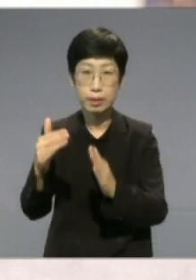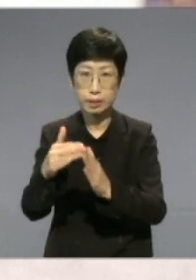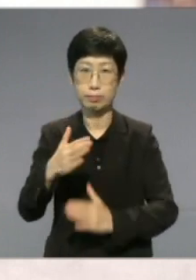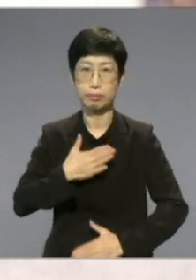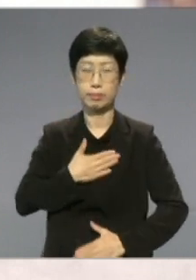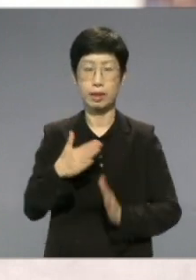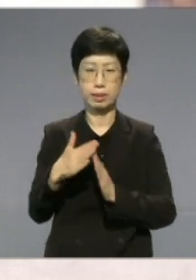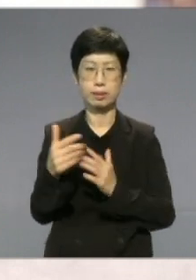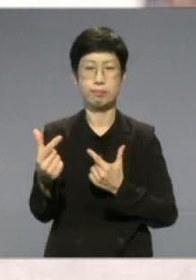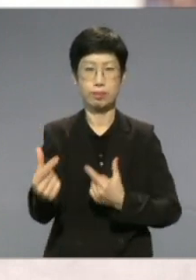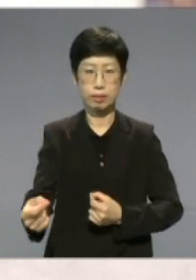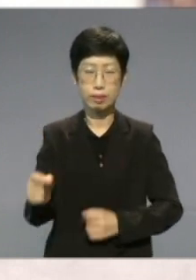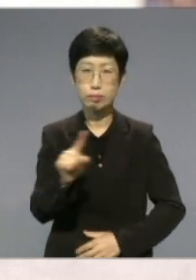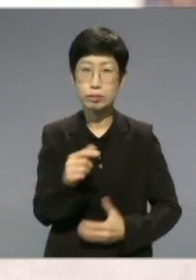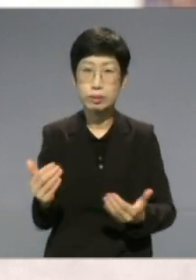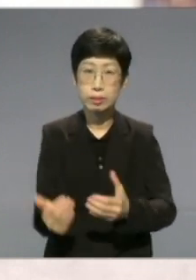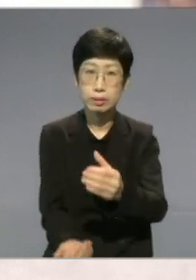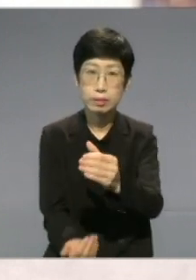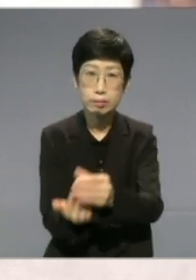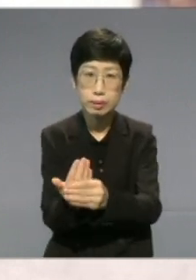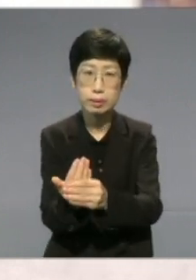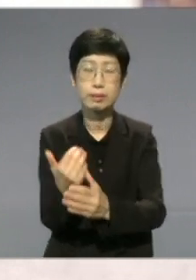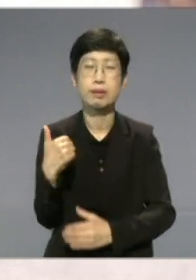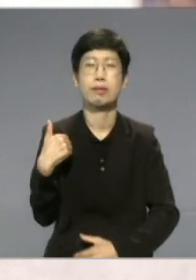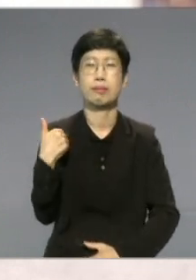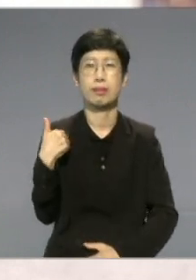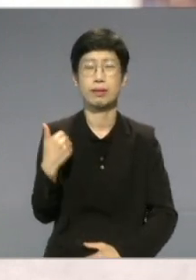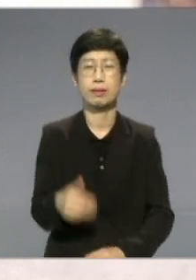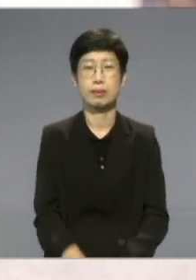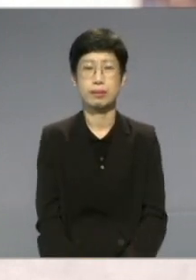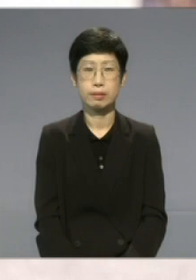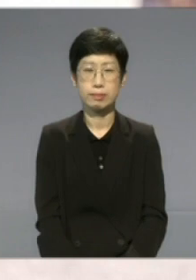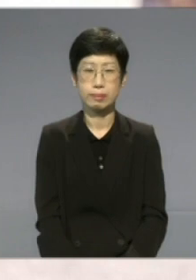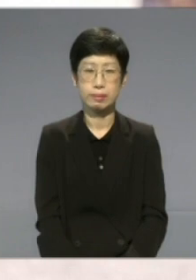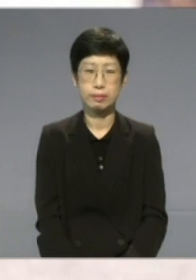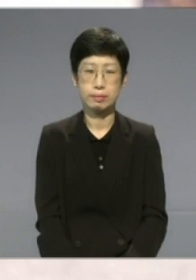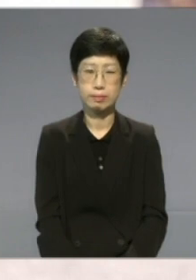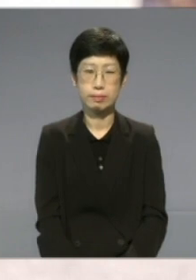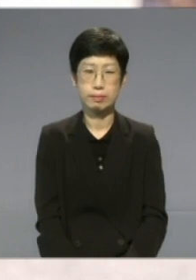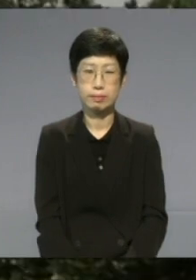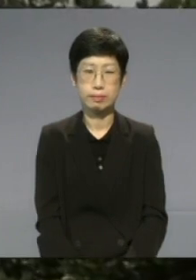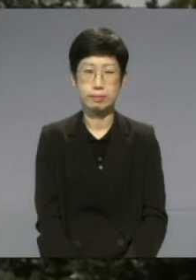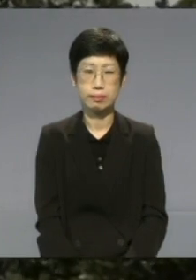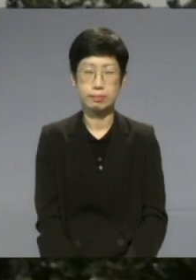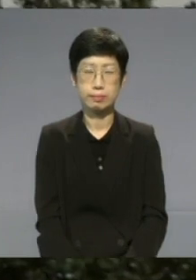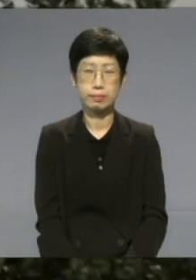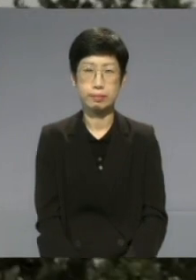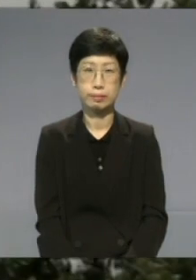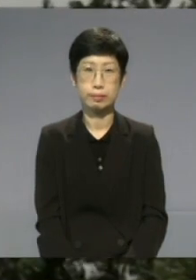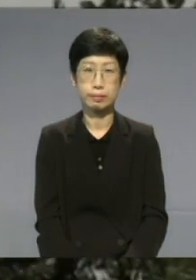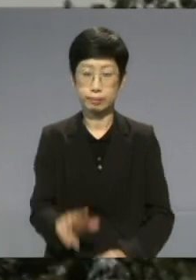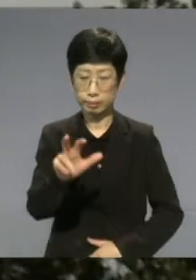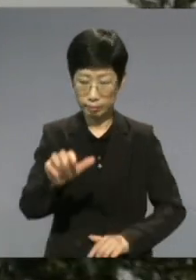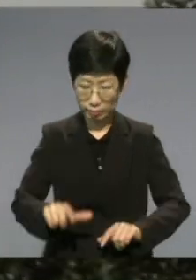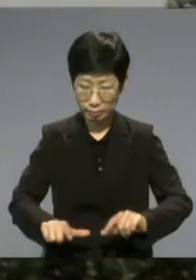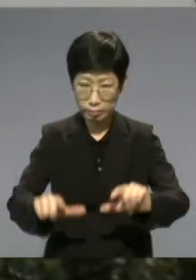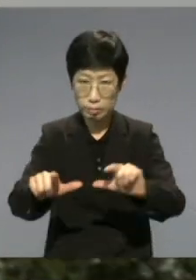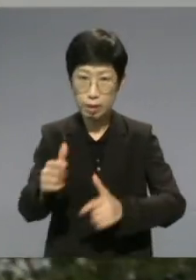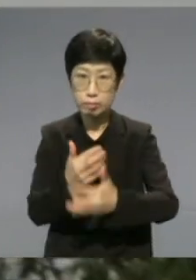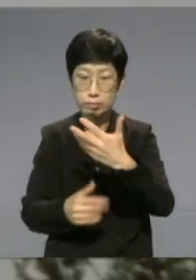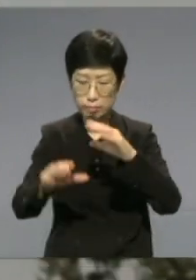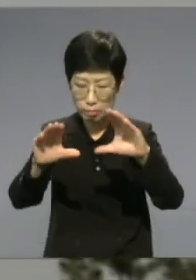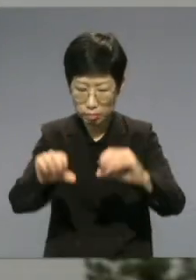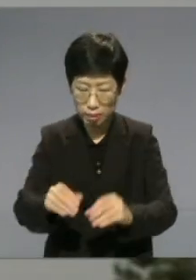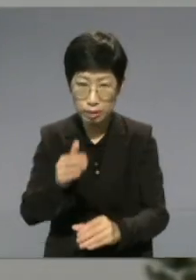mom's house and my house in the village. I don't know what happened. 25일에는 화재를